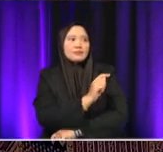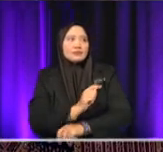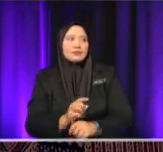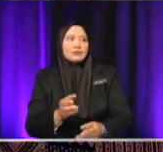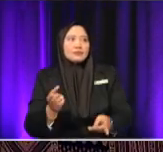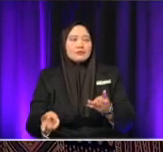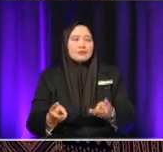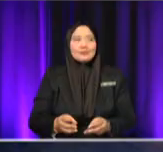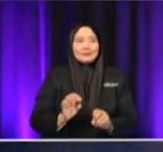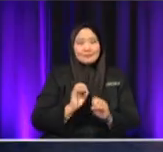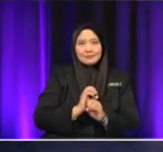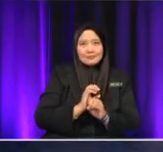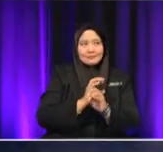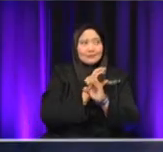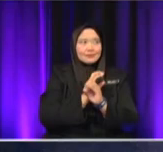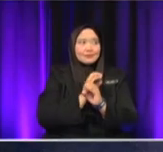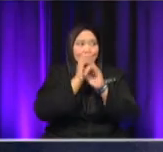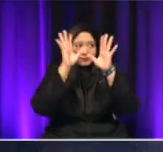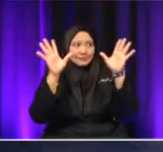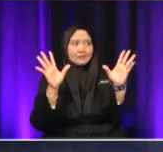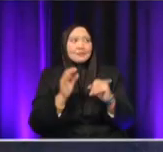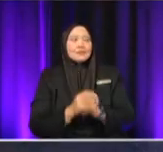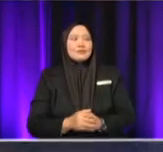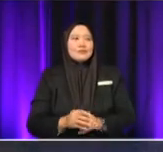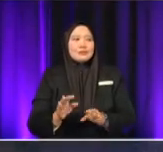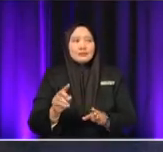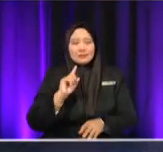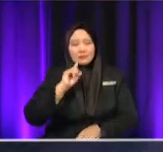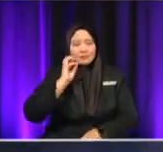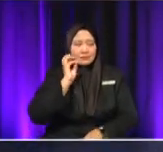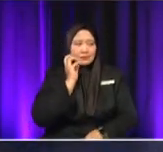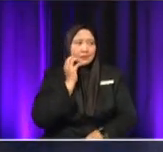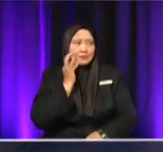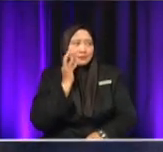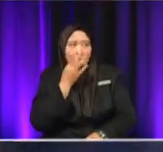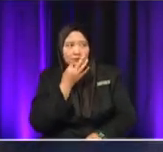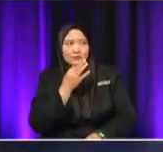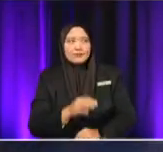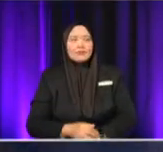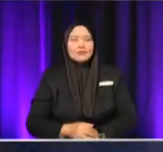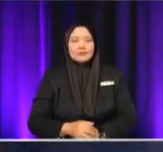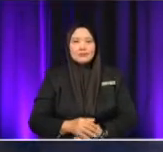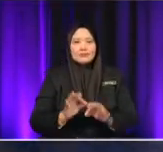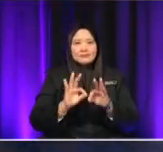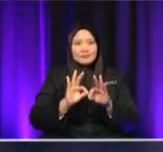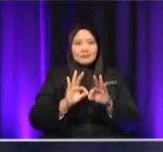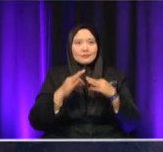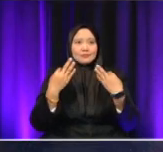pantun kamu atau udah siap boleh kita minta seorang demi seorang membaca pantun tersebut